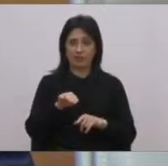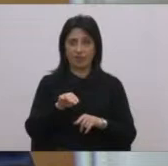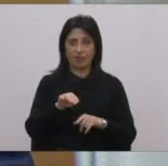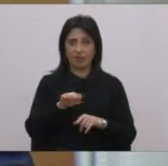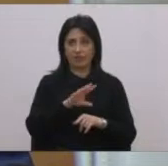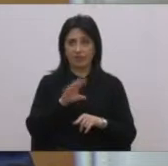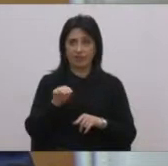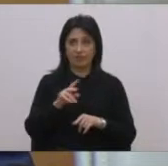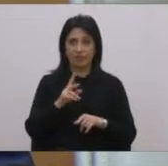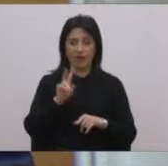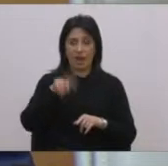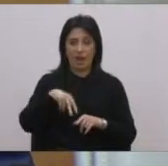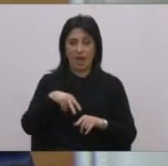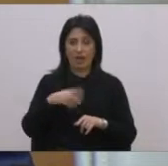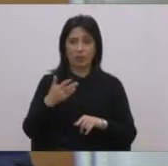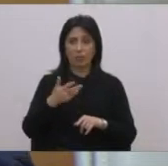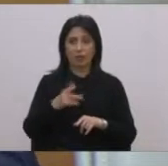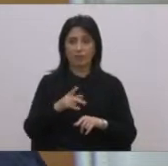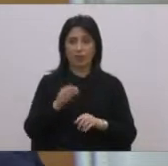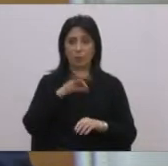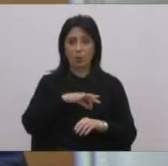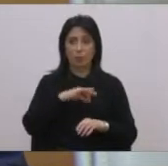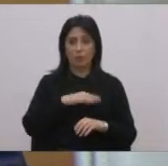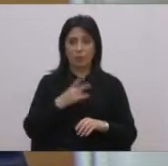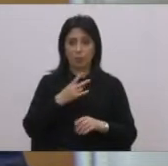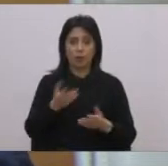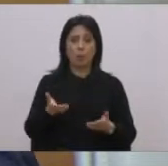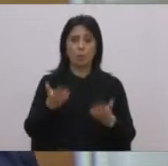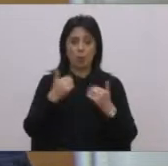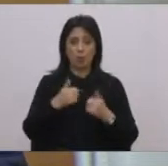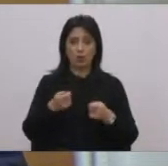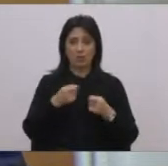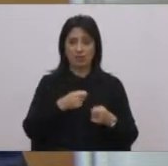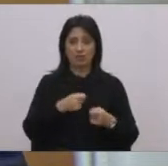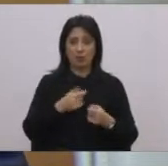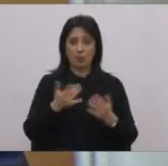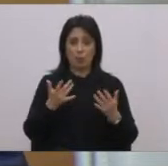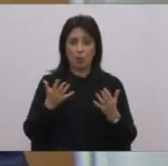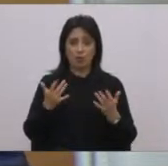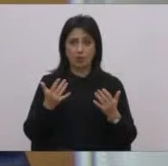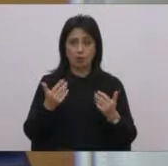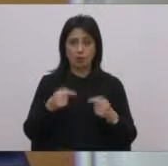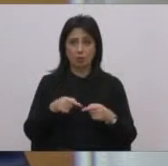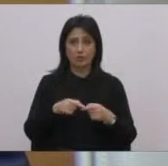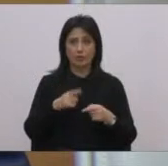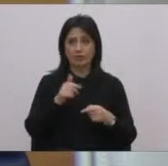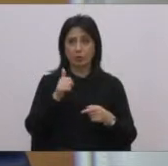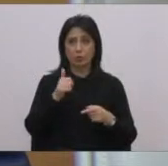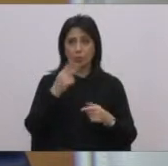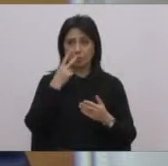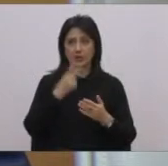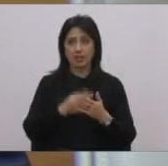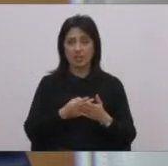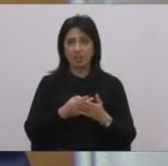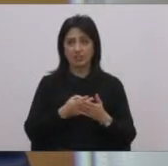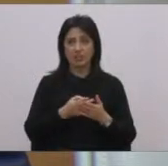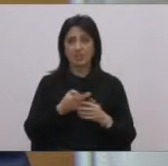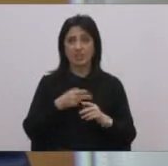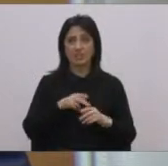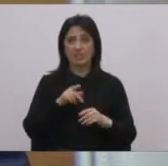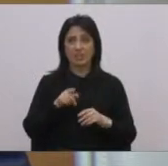ყველა ლარი თუ რაღაც მოგება, უნდა მოიტანოს ამან და მოიზიდოს. Აი თქვენ როგორ მიგაჩნიათ?